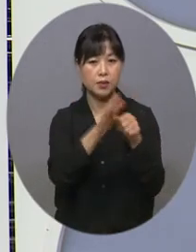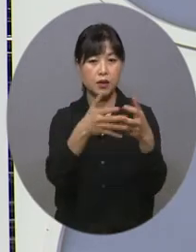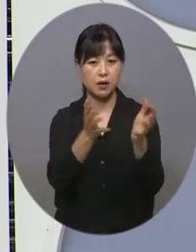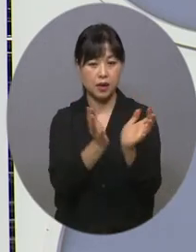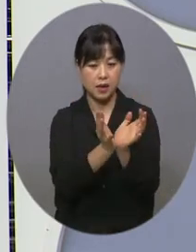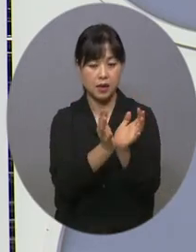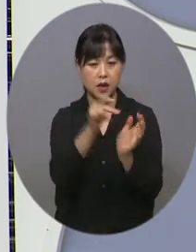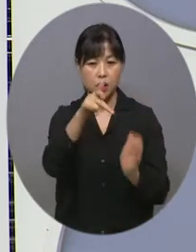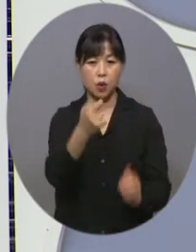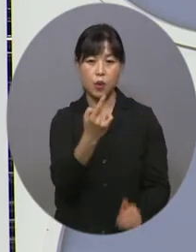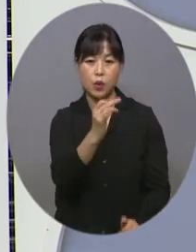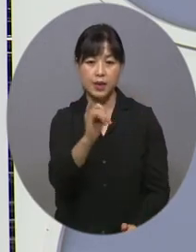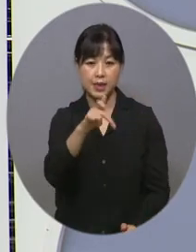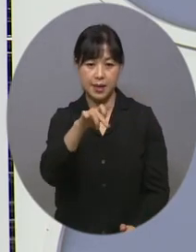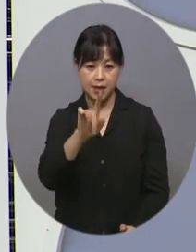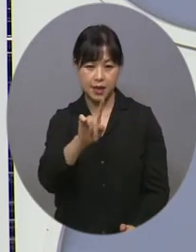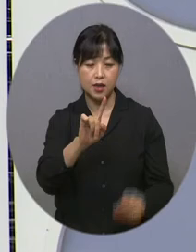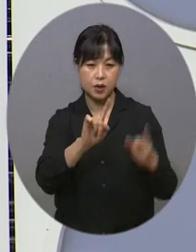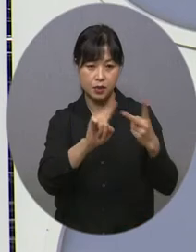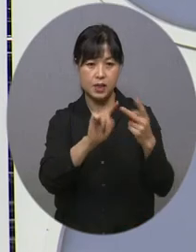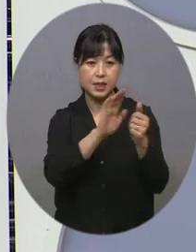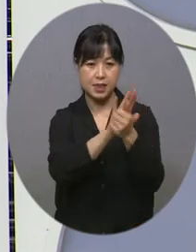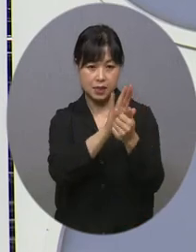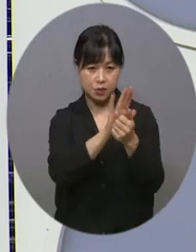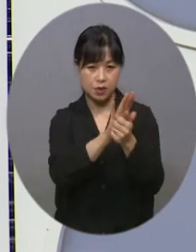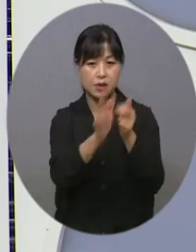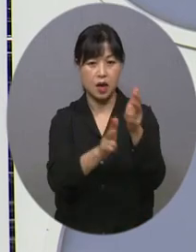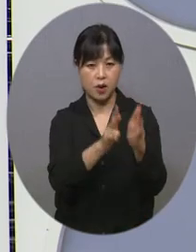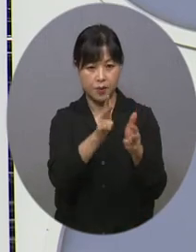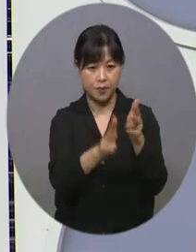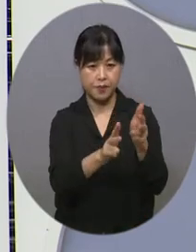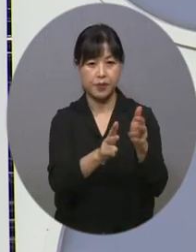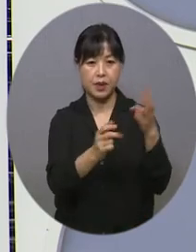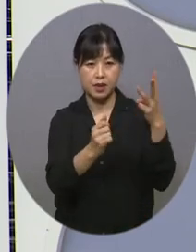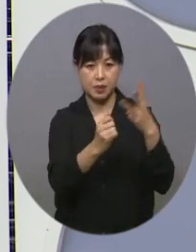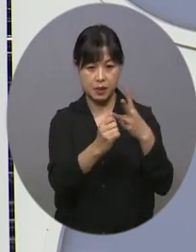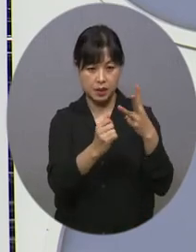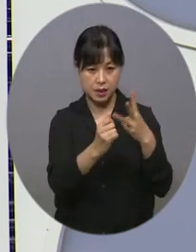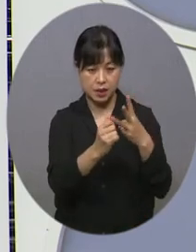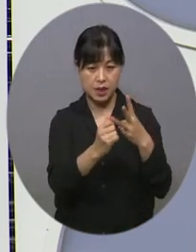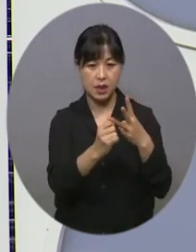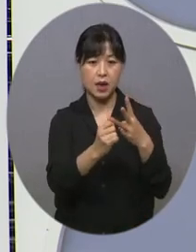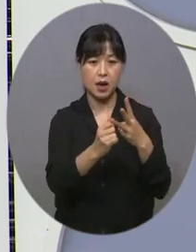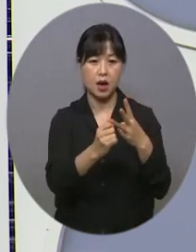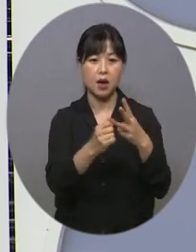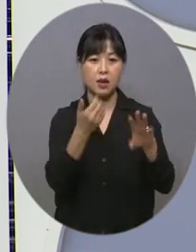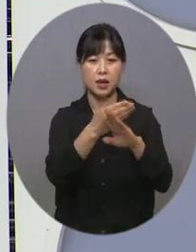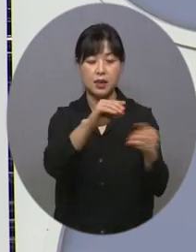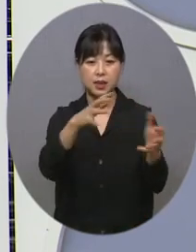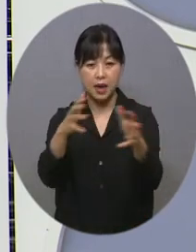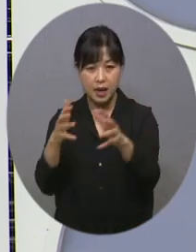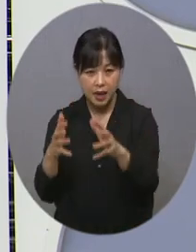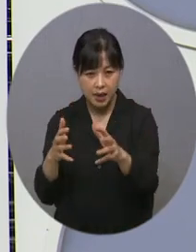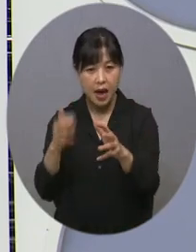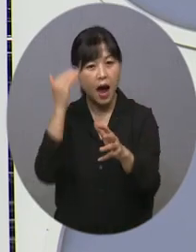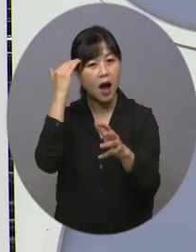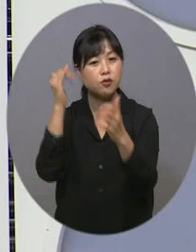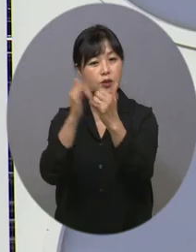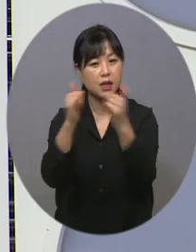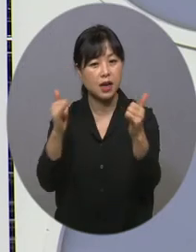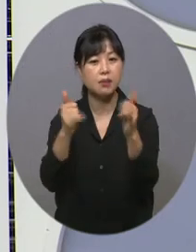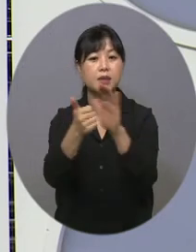코이카, 예. 이제 주로 이제 지원 원조 사업하는 그렇죠. 코이카, 그 다음에 이제 재동포재단, 그 다음에 저희가